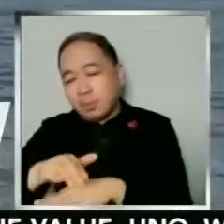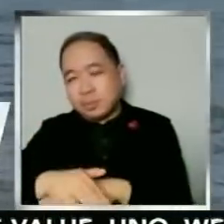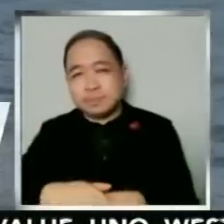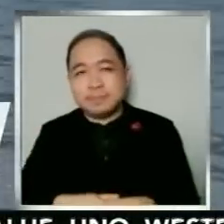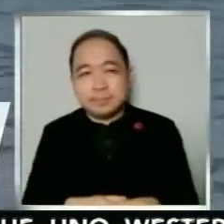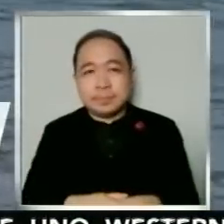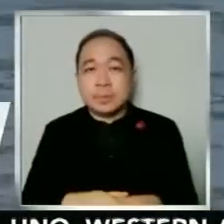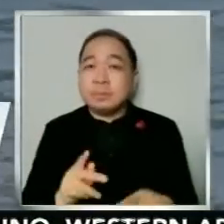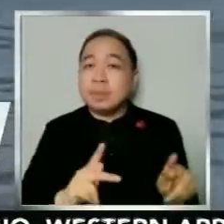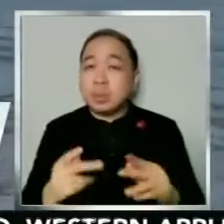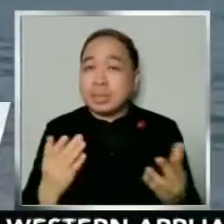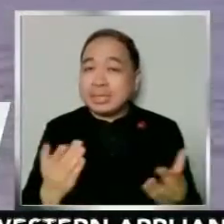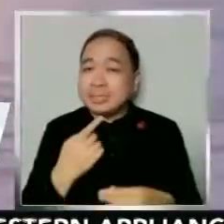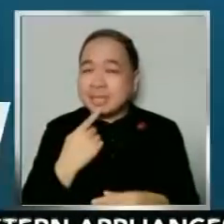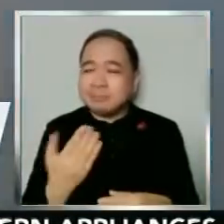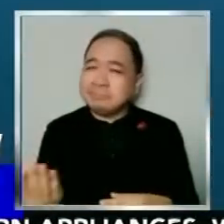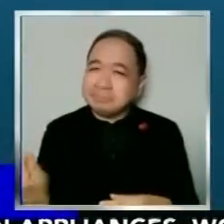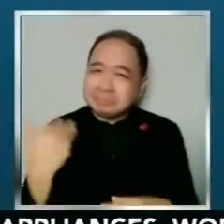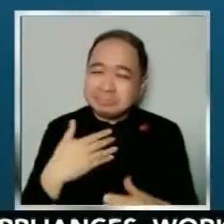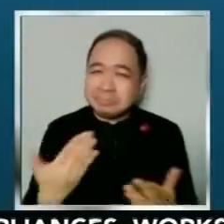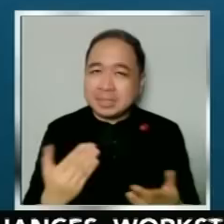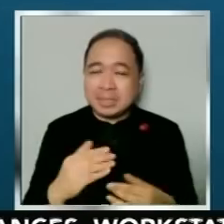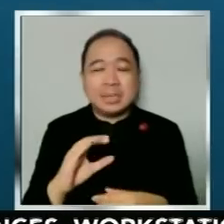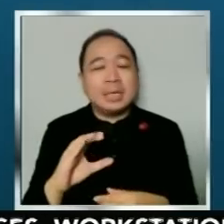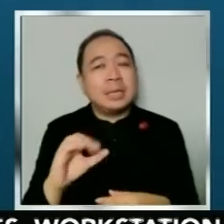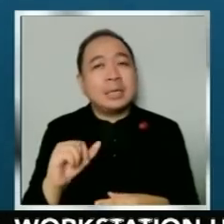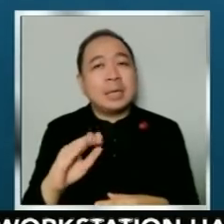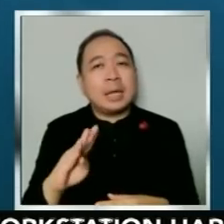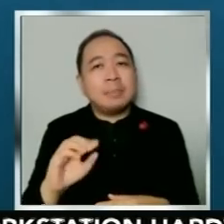taga-Samar, dayon ka mo sa Kalbayog. Mula rito sa